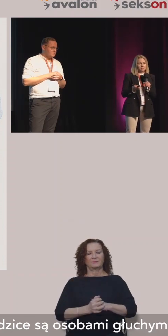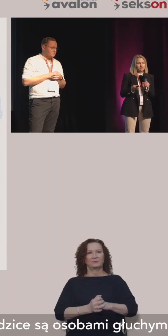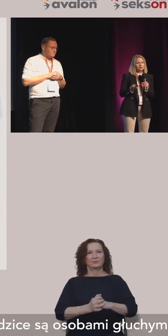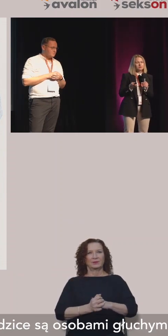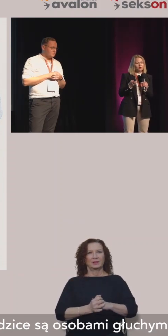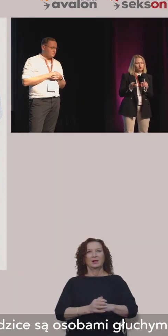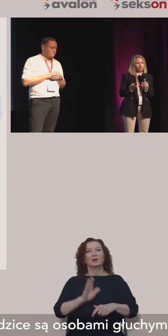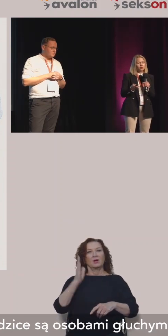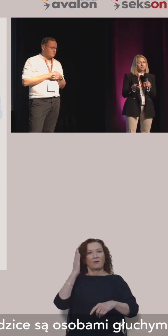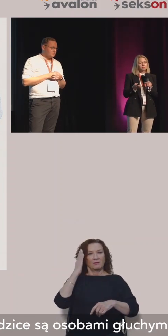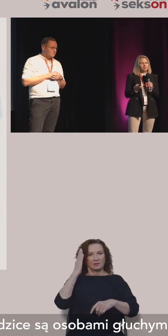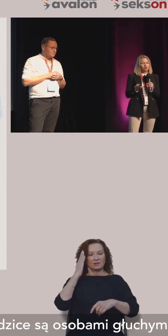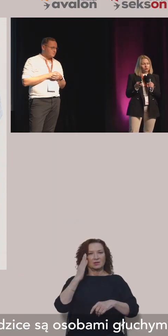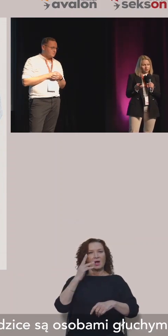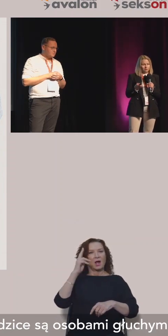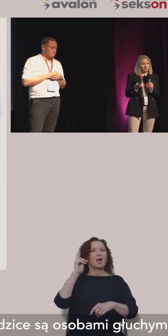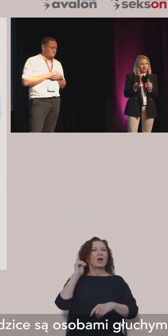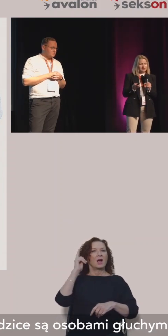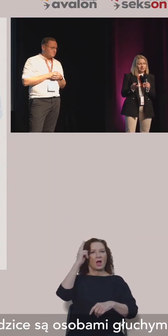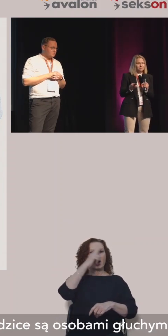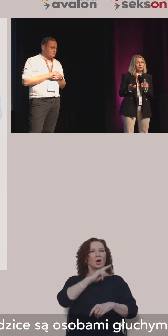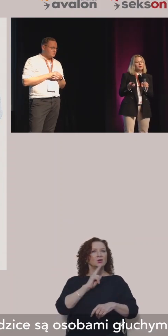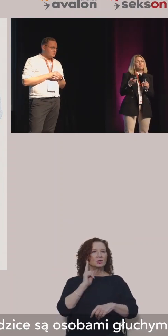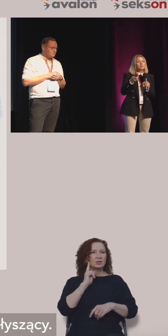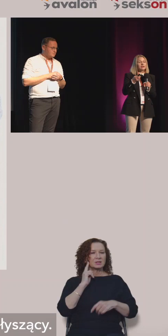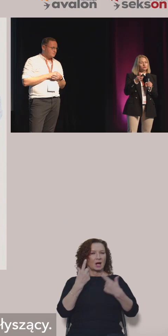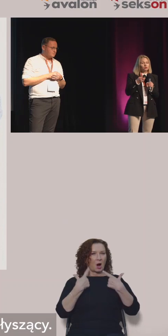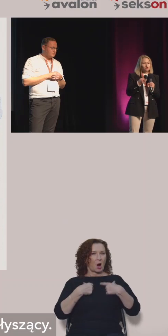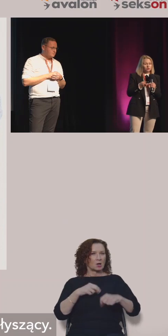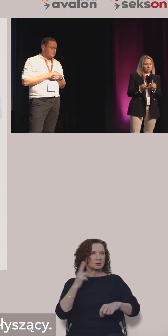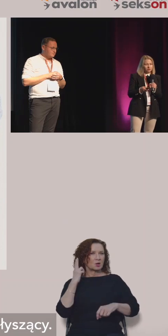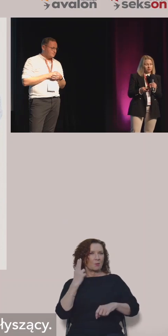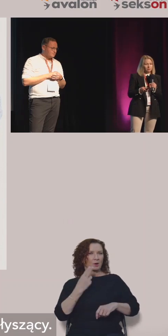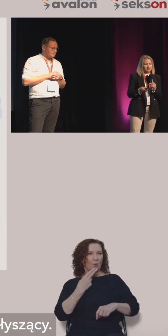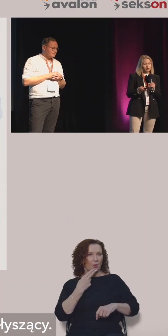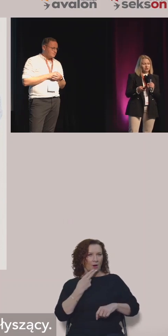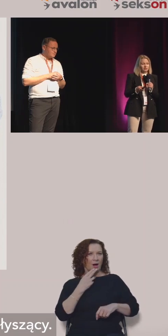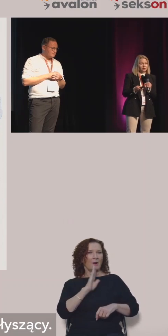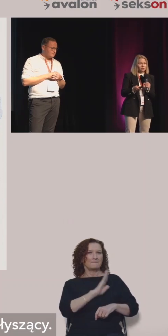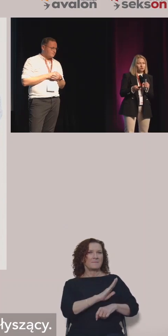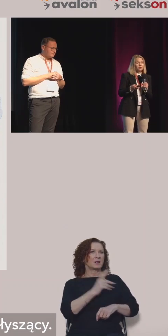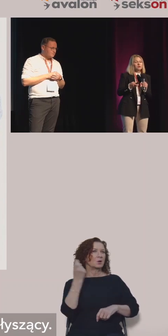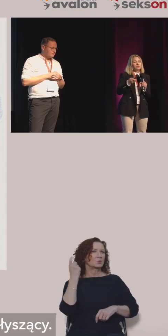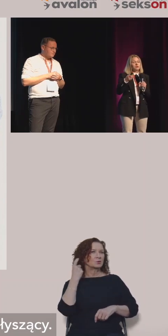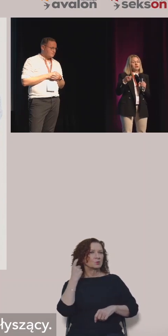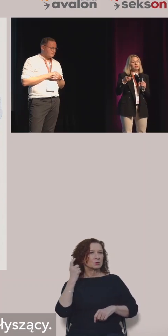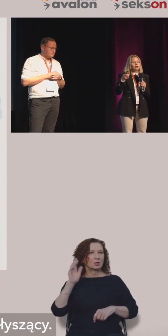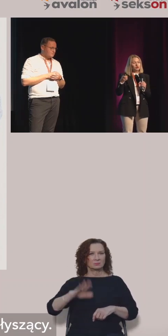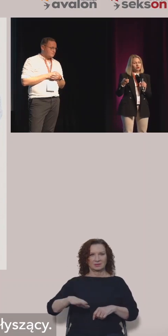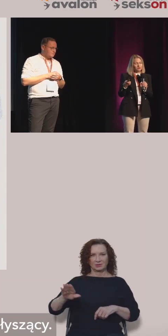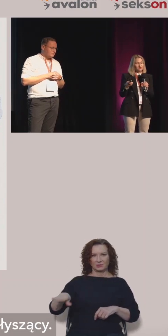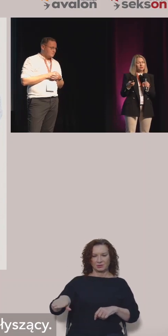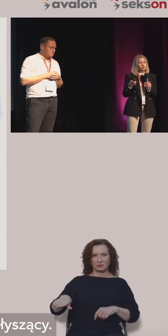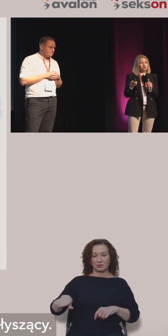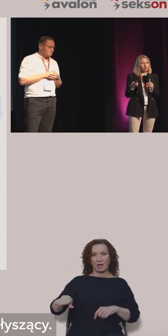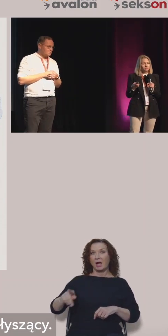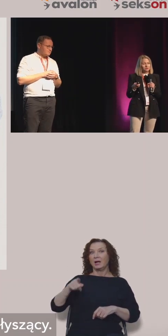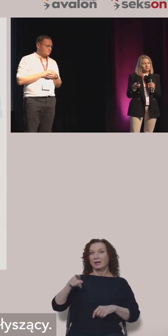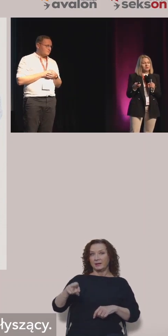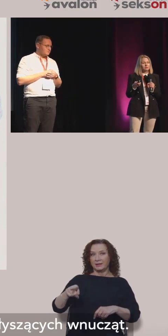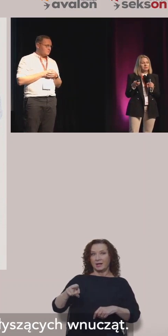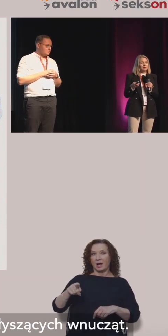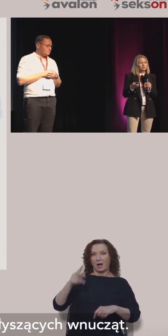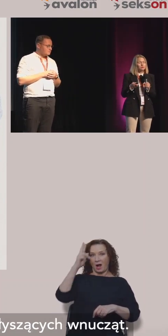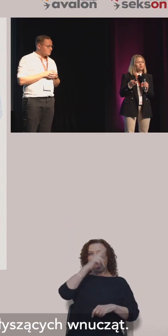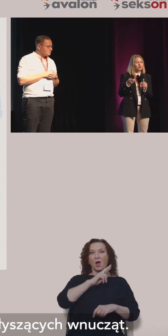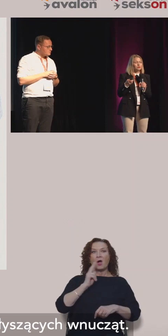rodzice są osobami głuchymi, tak? Mają słyszące dzieci bardzo często i ich rodzice są słyszący,